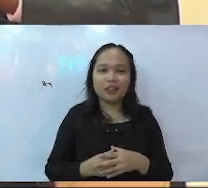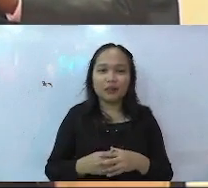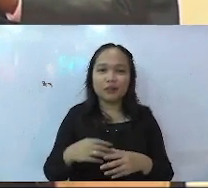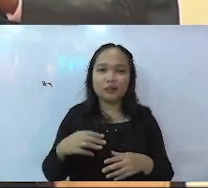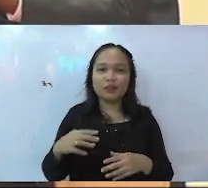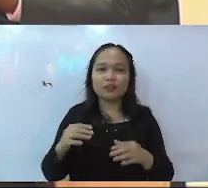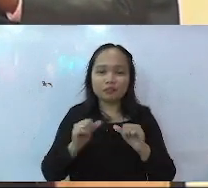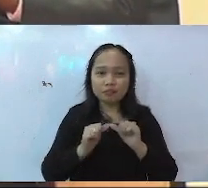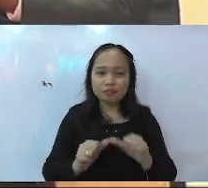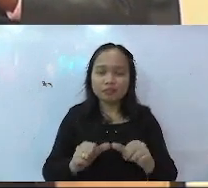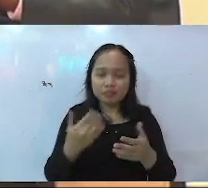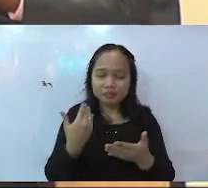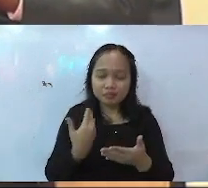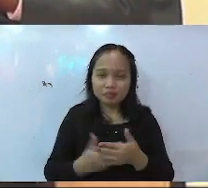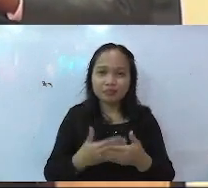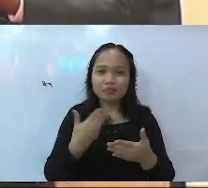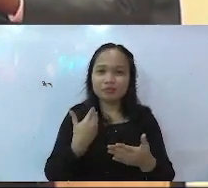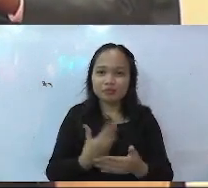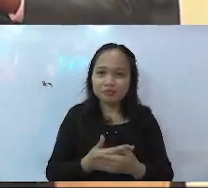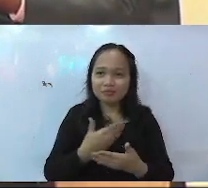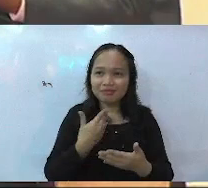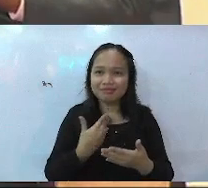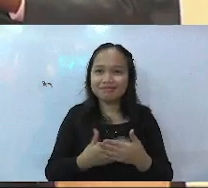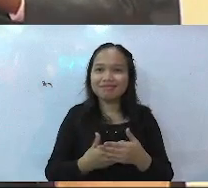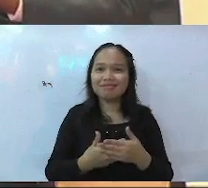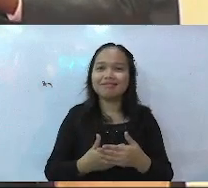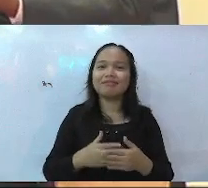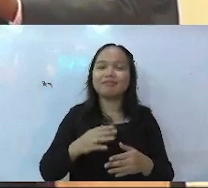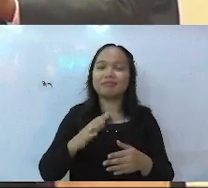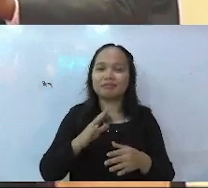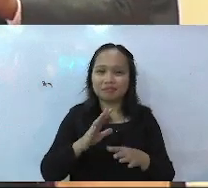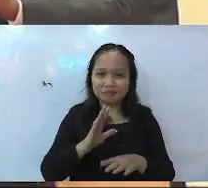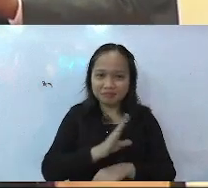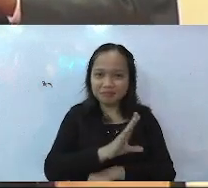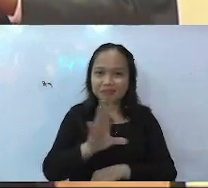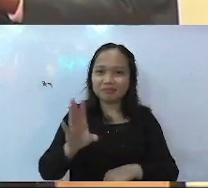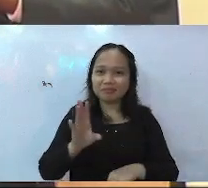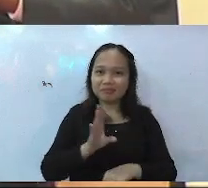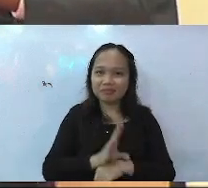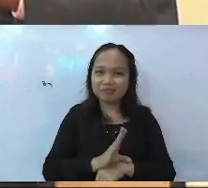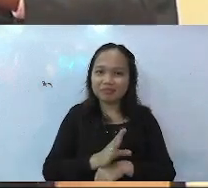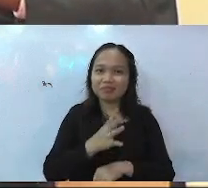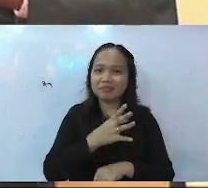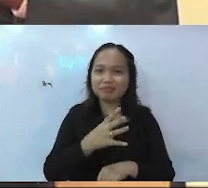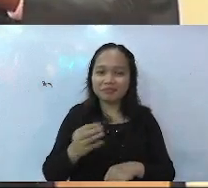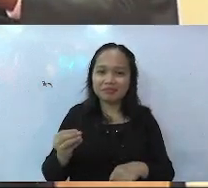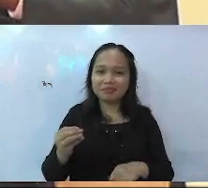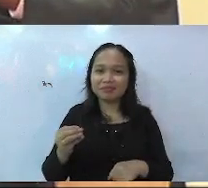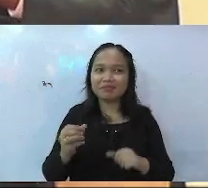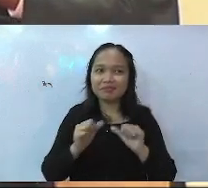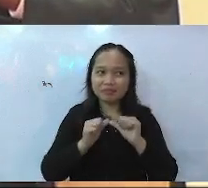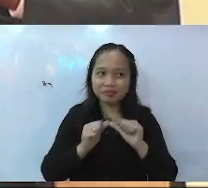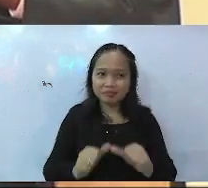Lapit na obayan at makipisan